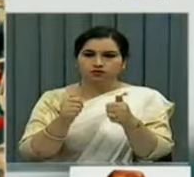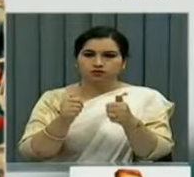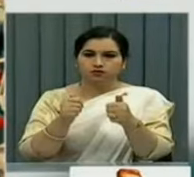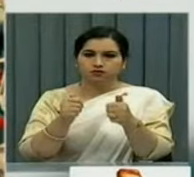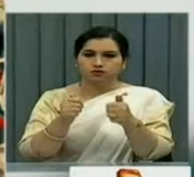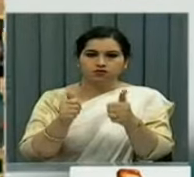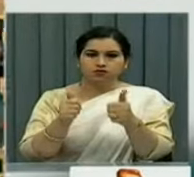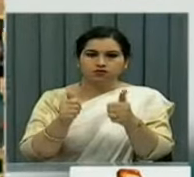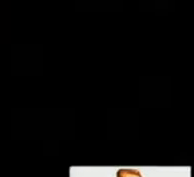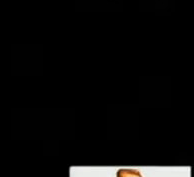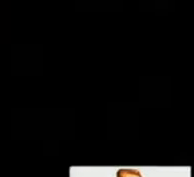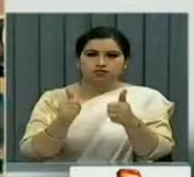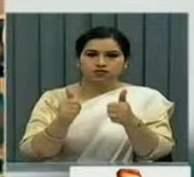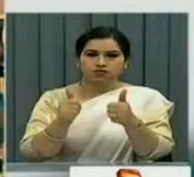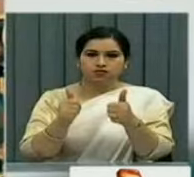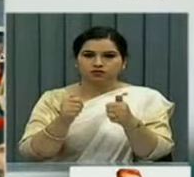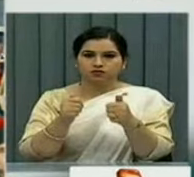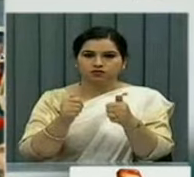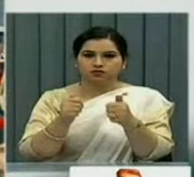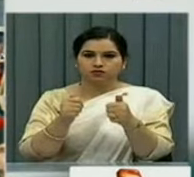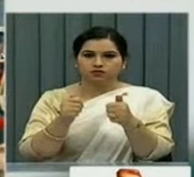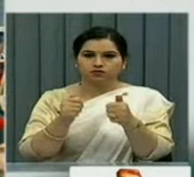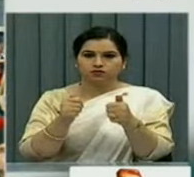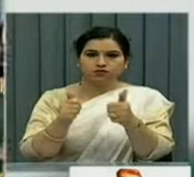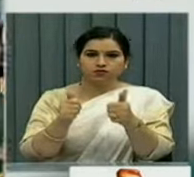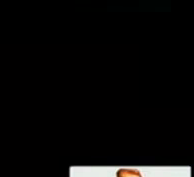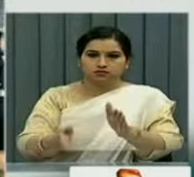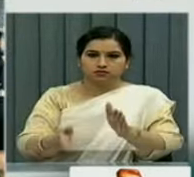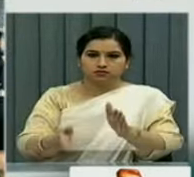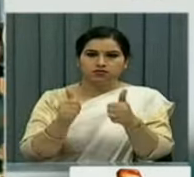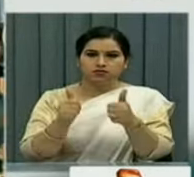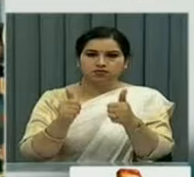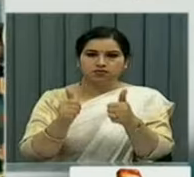असम राइफल्स का बैंड जा रहा है। ये असम राइफल्स का बैंड है।